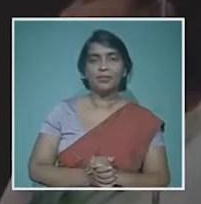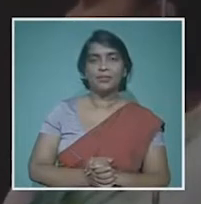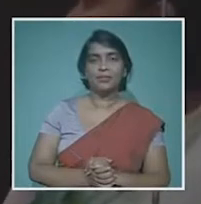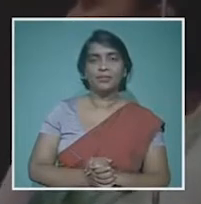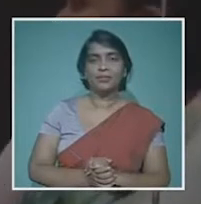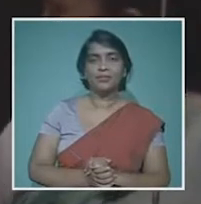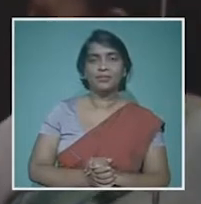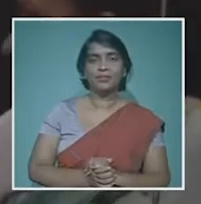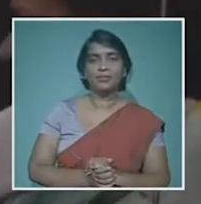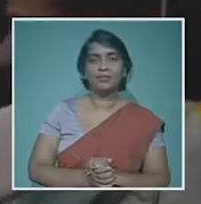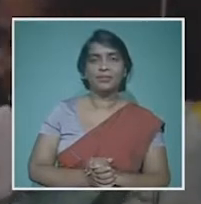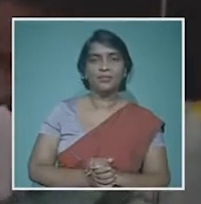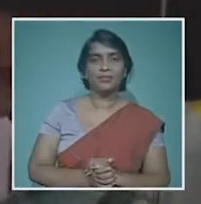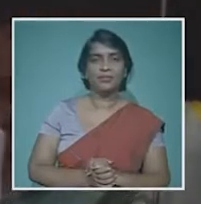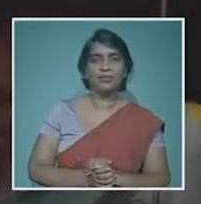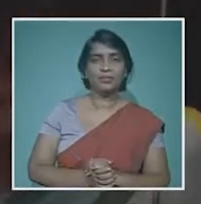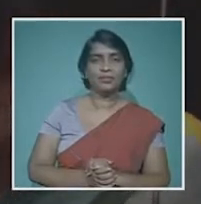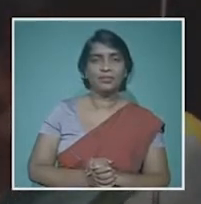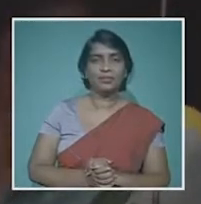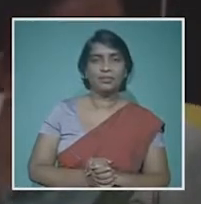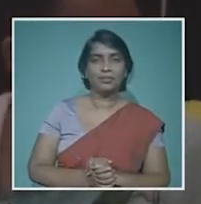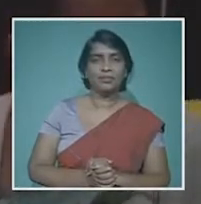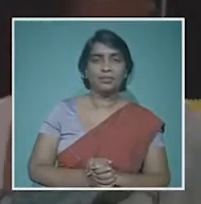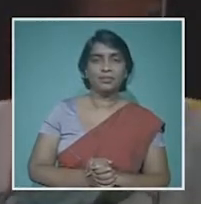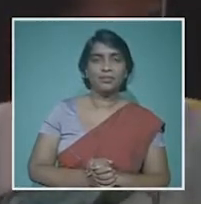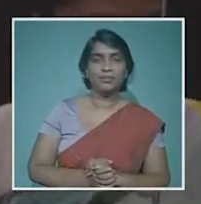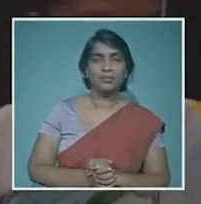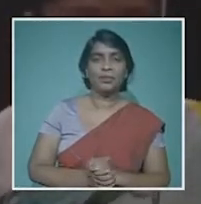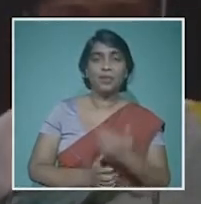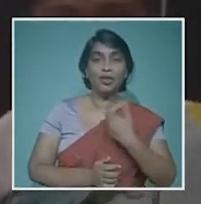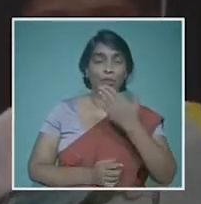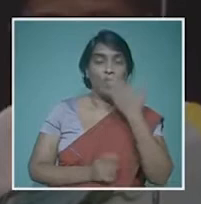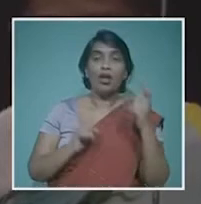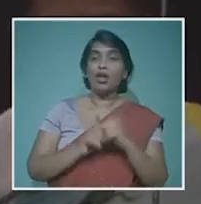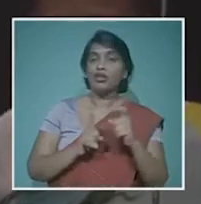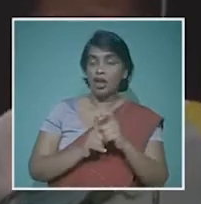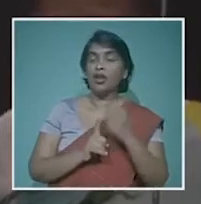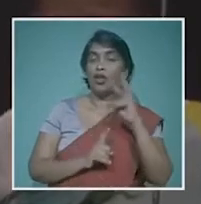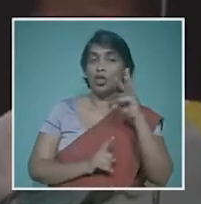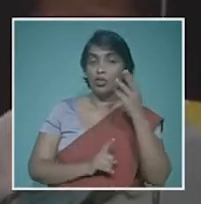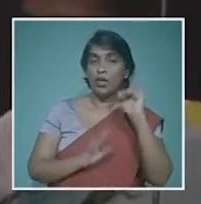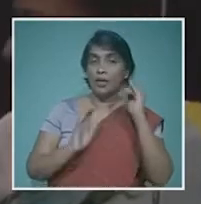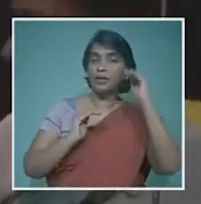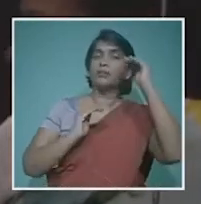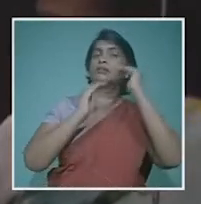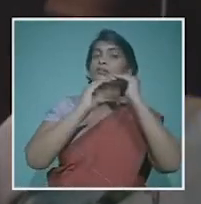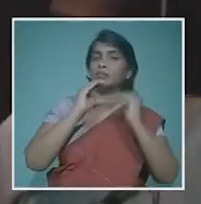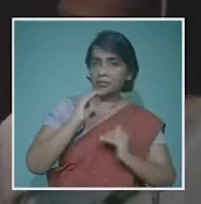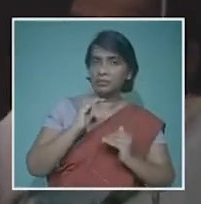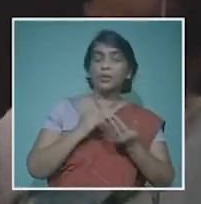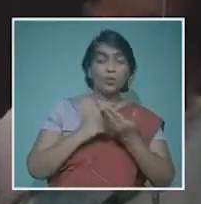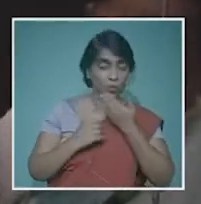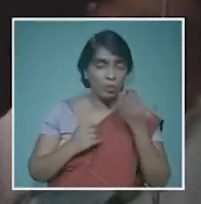ගරු කතානායක තුමනි අපට පුළුවන් වෙයි ඩොලරේ රුපියල් 360ක සීමාවෙන් පහලට අරගෙන යන්න